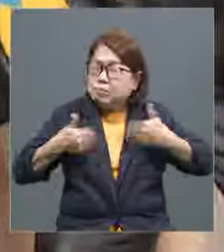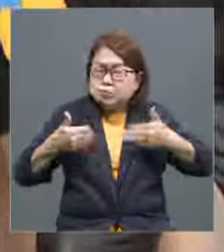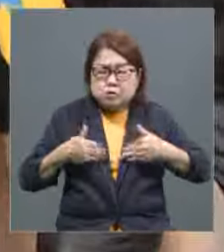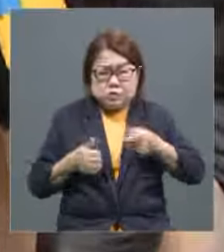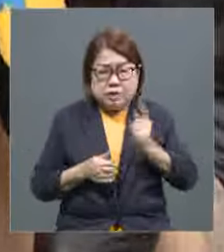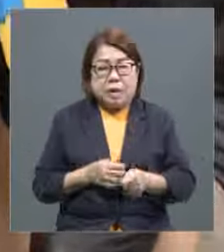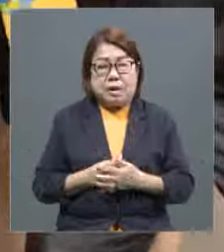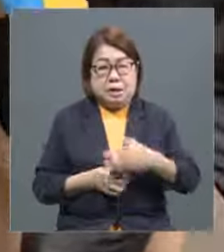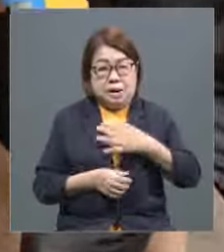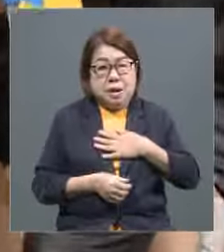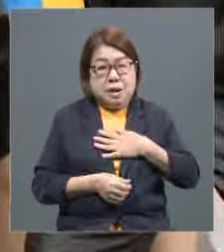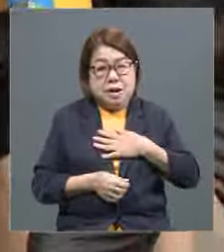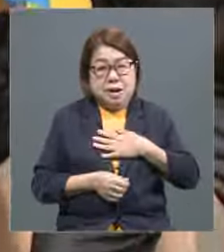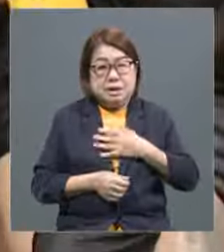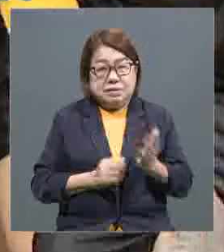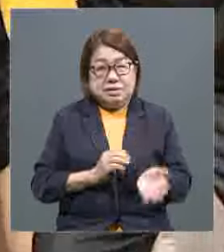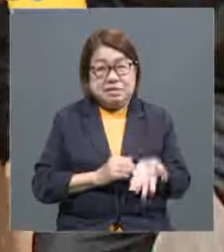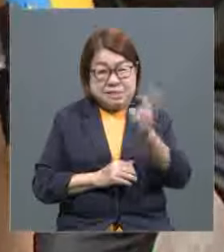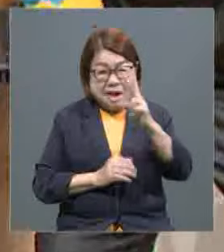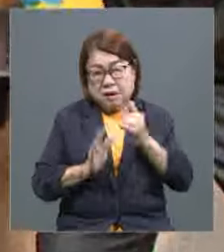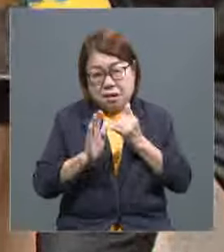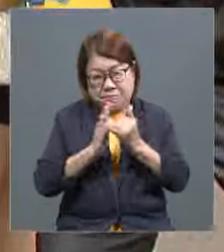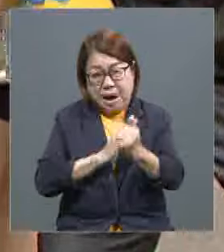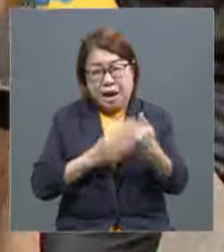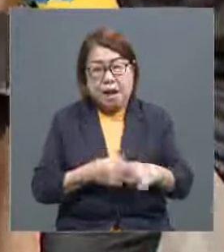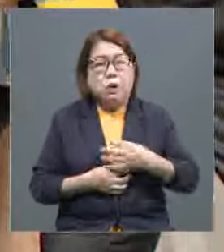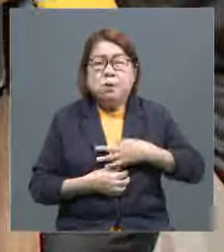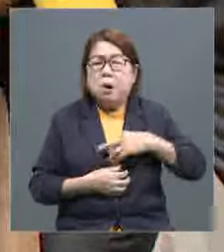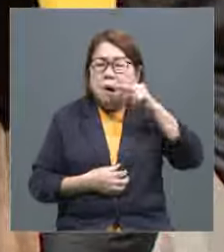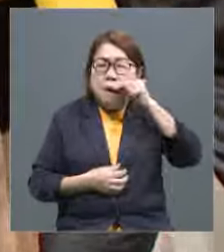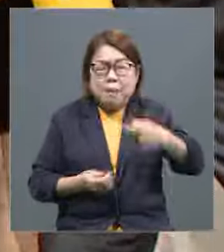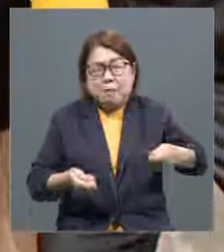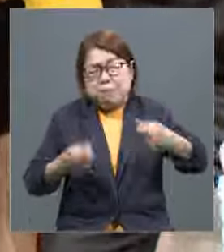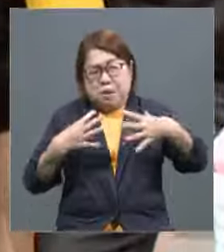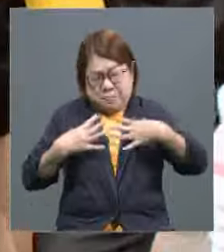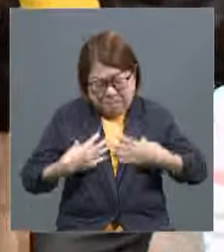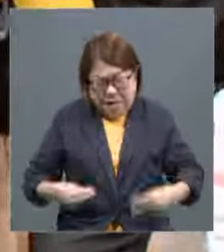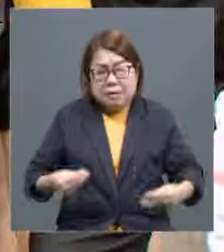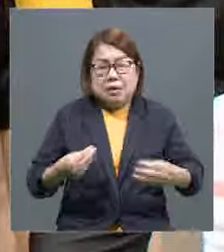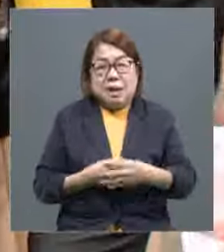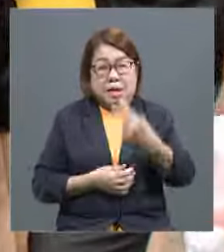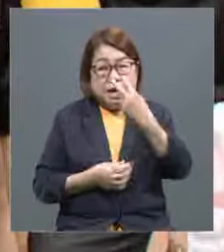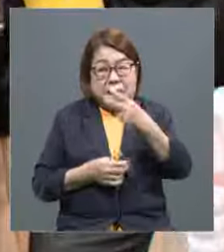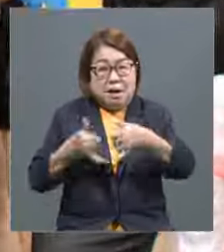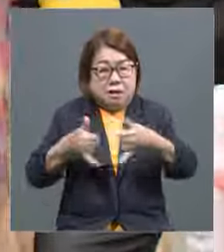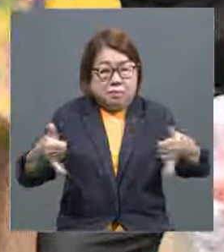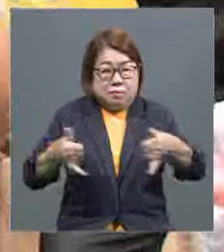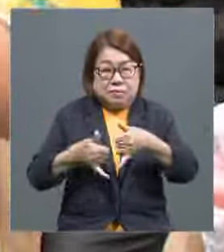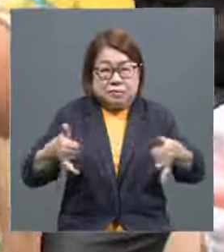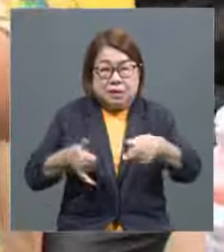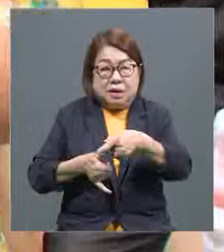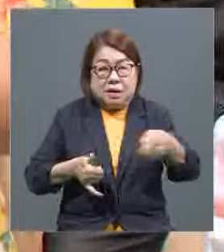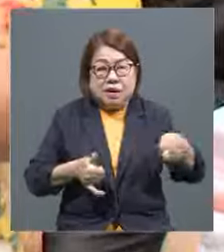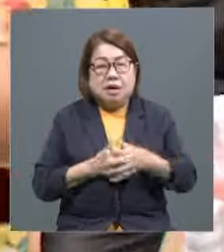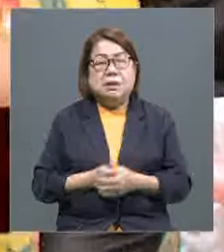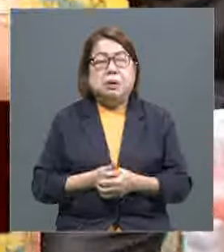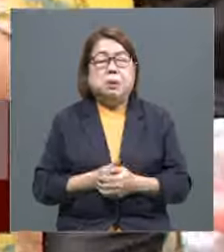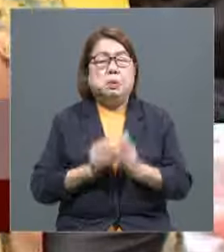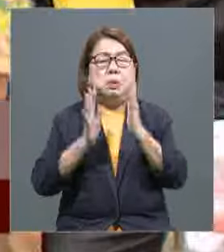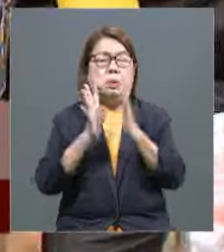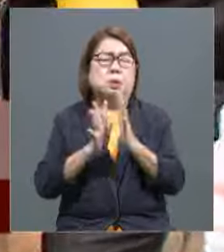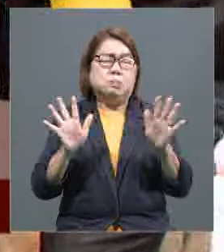ตั้งแต่ที่ดิฉันมาตั้งแต่ช่วงกลางวันนี้ต้องบอกว่าตัวไม่ได้แห้งเลยนะคะอย่างที่คุณจะได้เห็นทางด้านหลังของดิฉันก็จะเป็นถึงเรียกว่ากำแพงมนุ